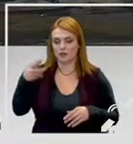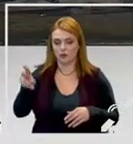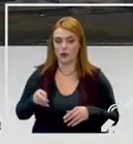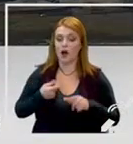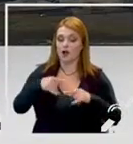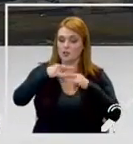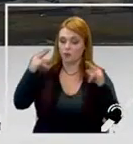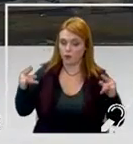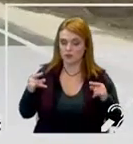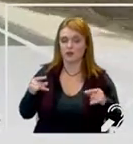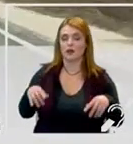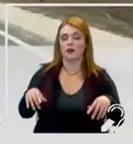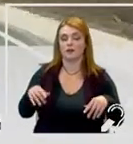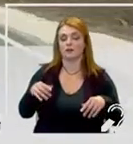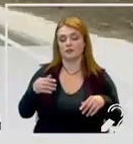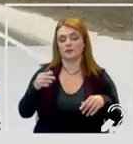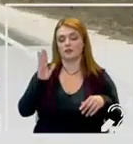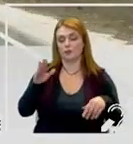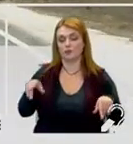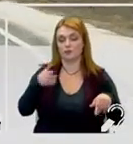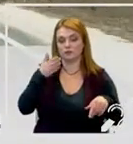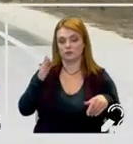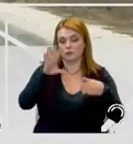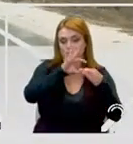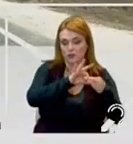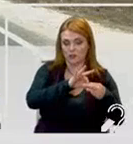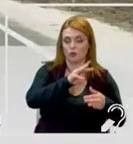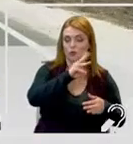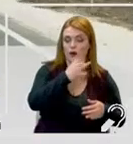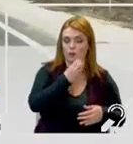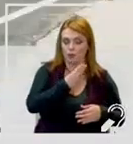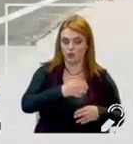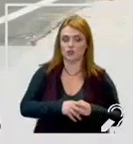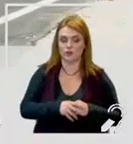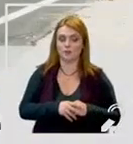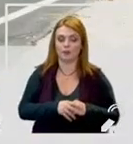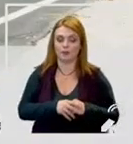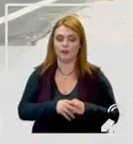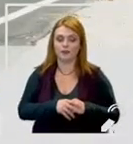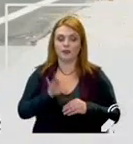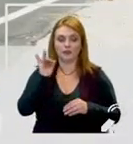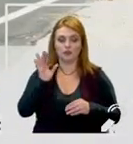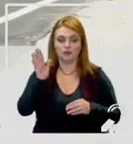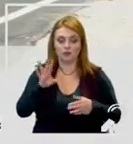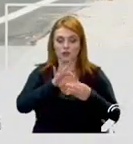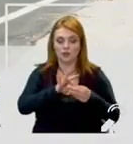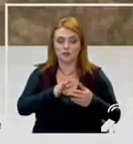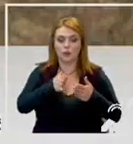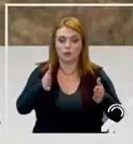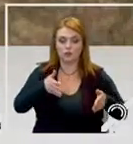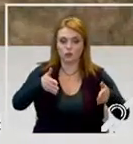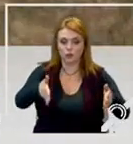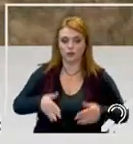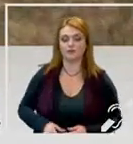parte a autostrăzii Unirii, Târgu Mureș, Iași-Ungheni și reprezintă conexiunea rețelei de drumuri din Republica Moldova la rețeaua de autostrăzi a